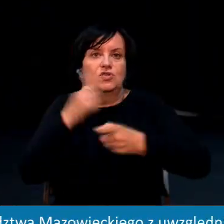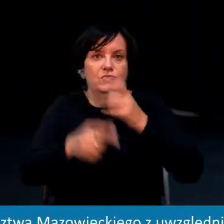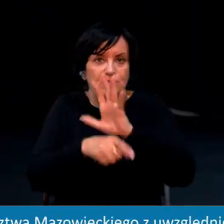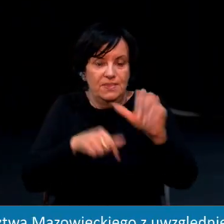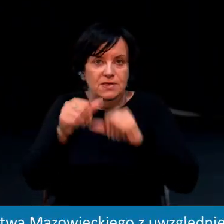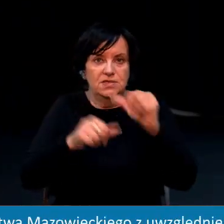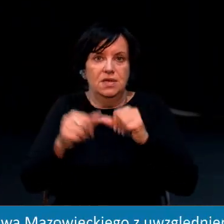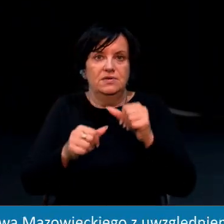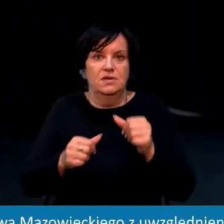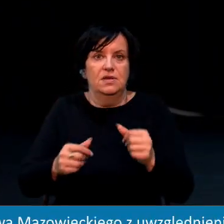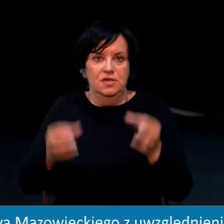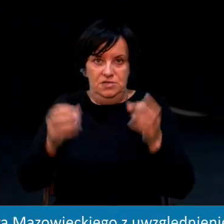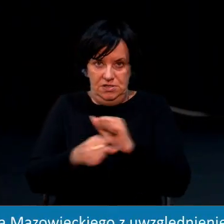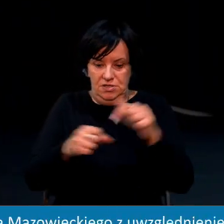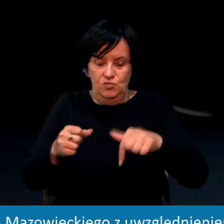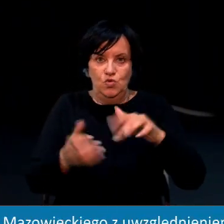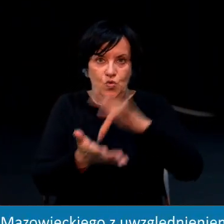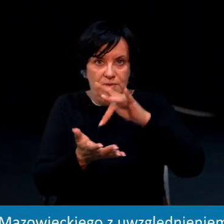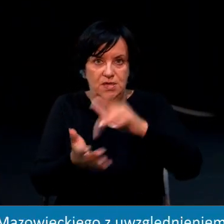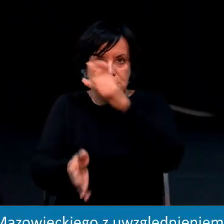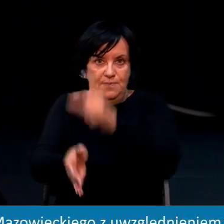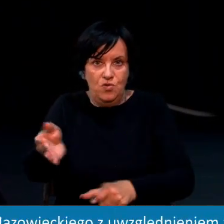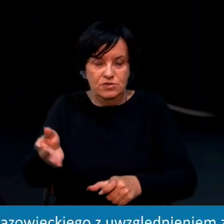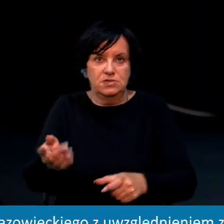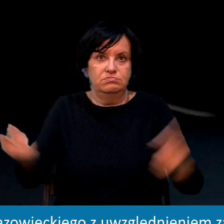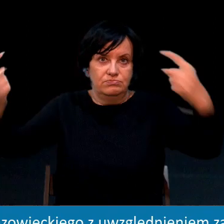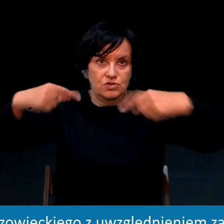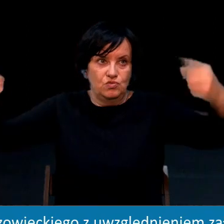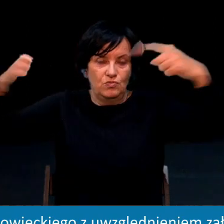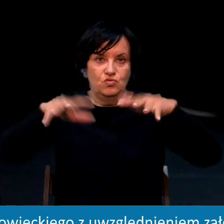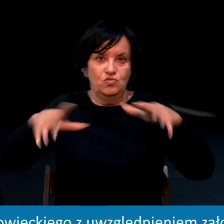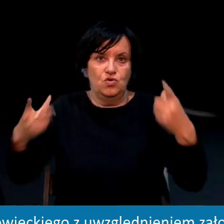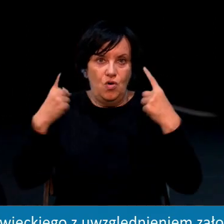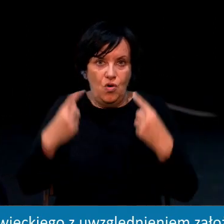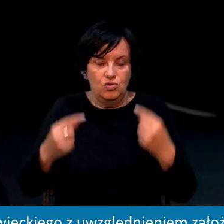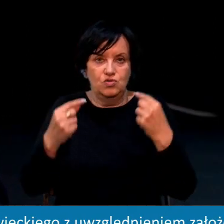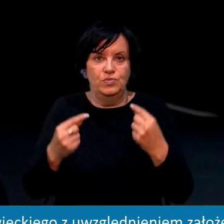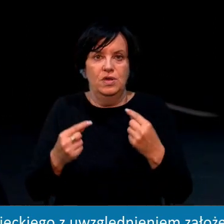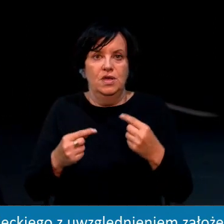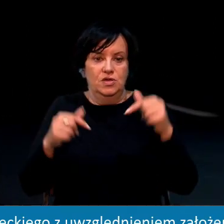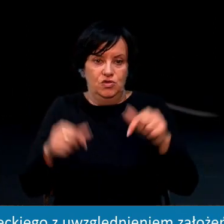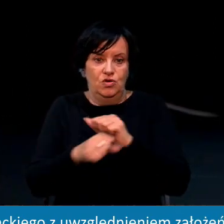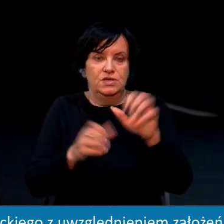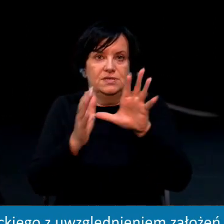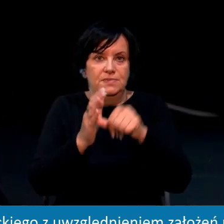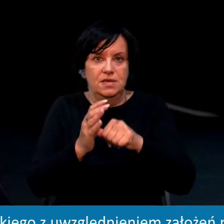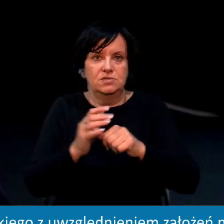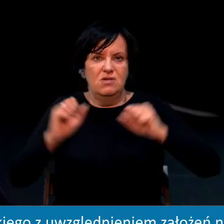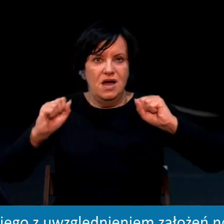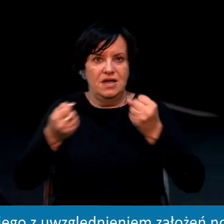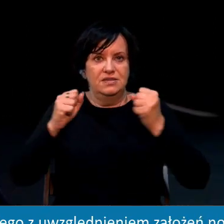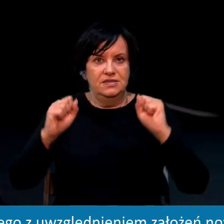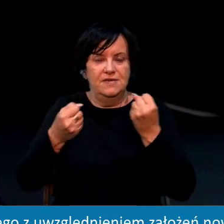Dzisiaj jesteśmy w Płocku. Możemy Państwa gościć właśnie w mieście, które, muszę Państwu powiedzieć, że jest bardzo